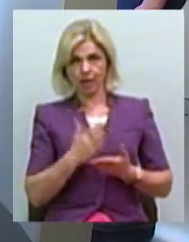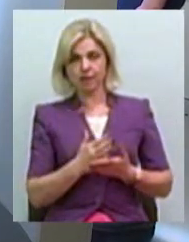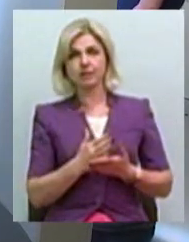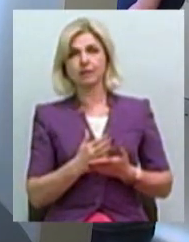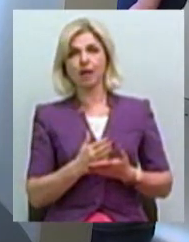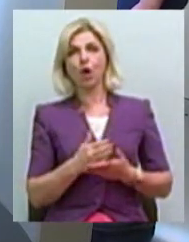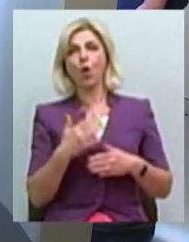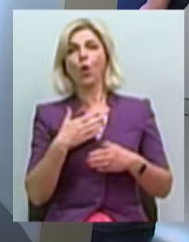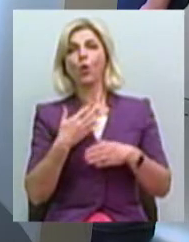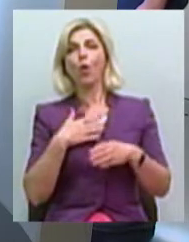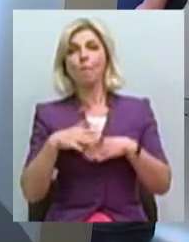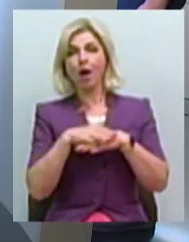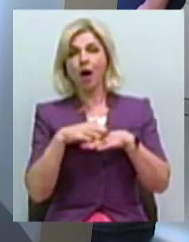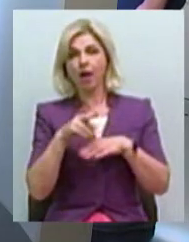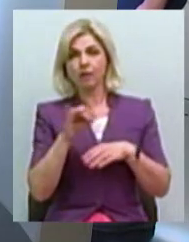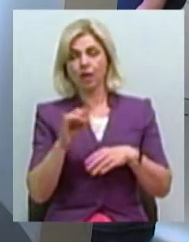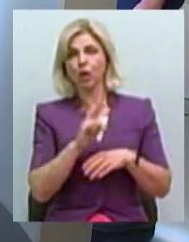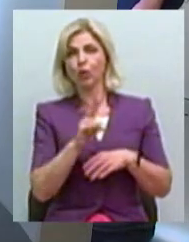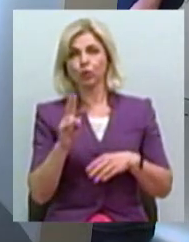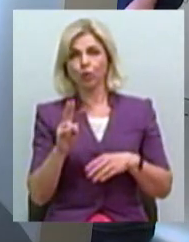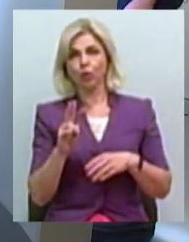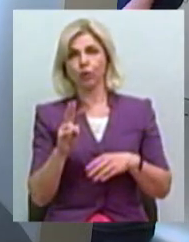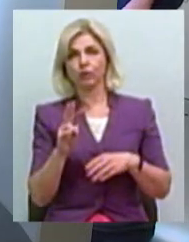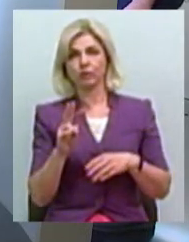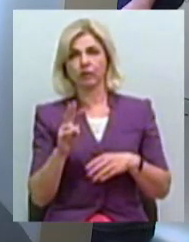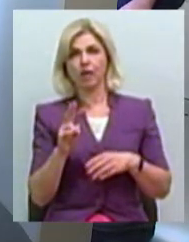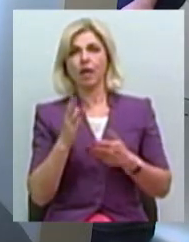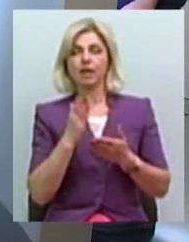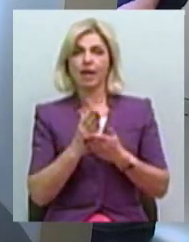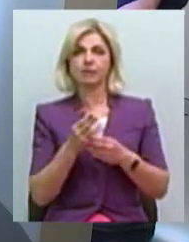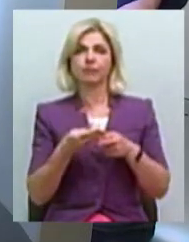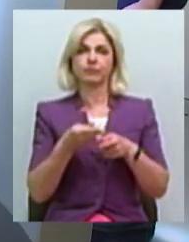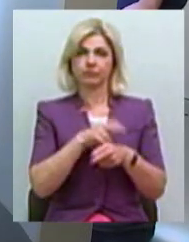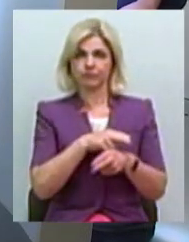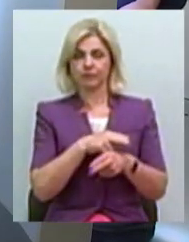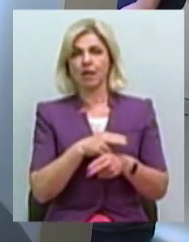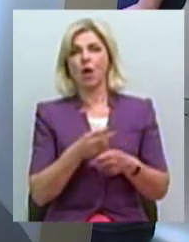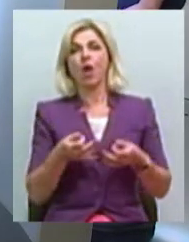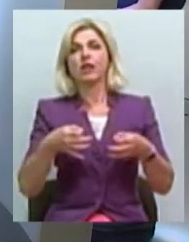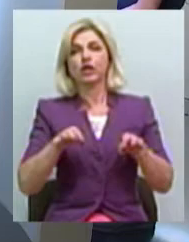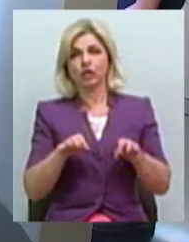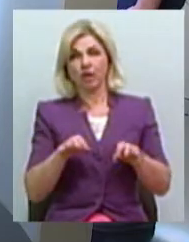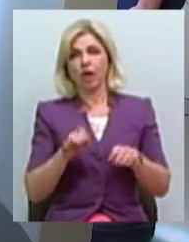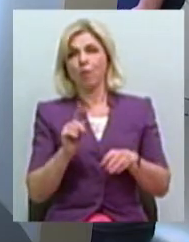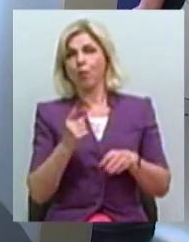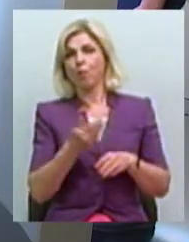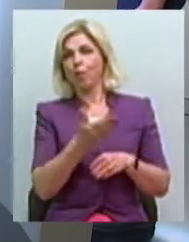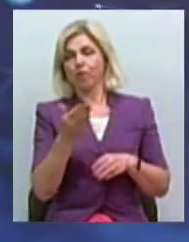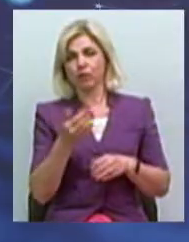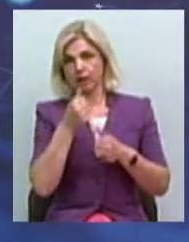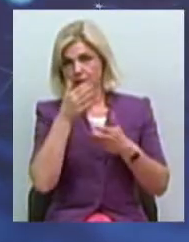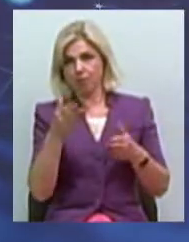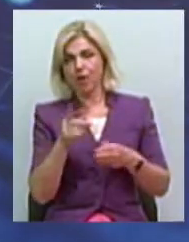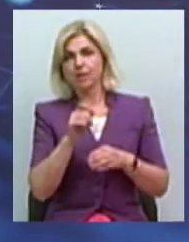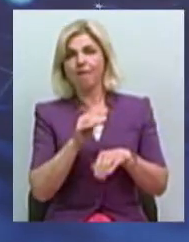Є громади, які, як кажуть, з реверсної дотації. Вони віддають надлишки свої, тому що вони не зможуть їх освоїти. Тобто це дається